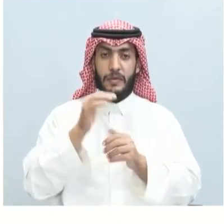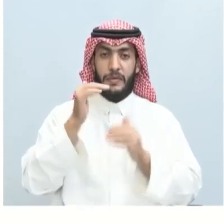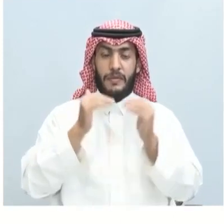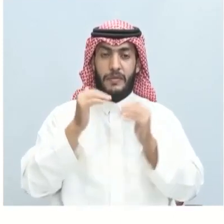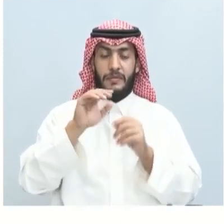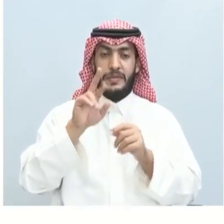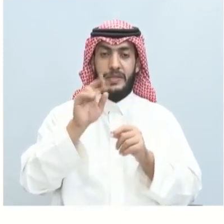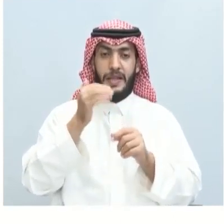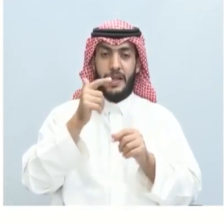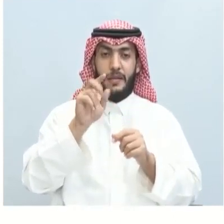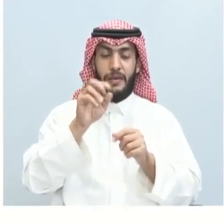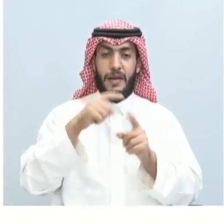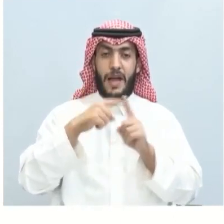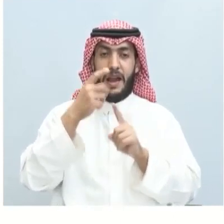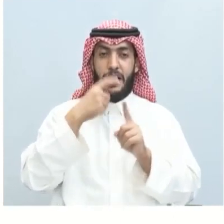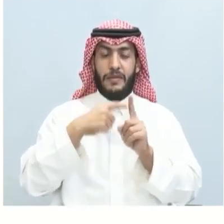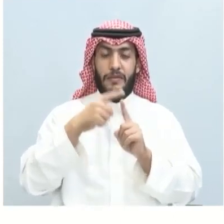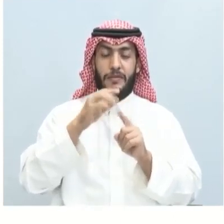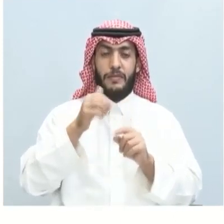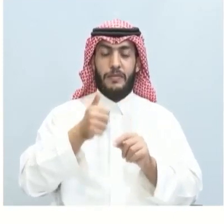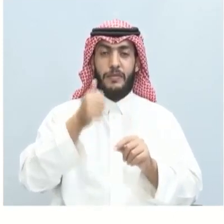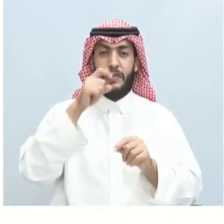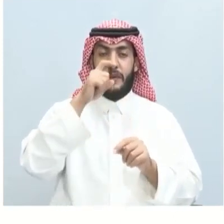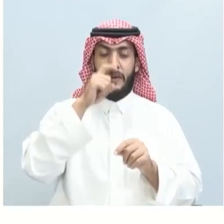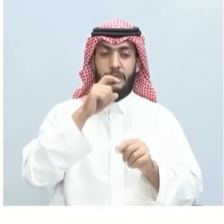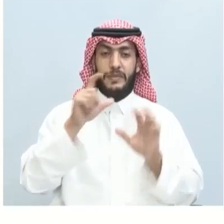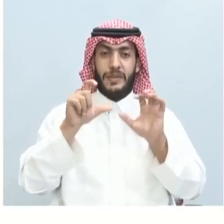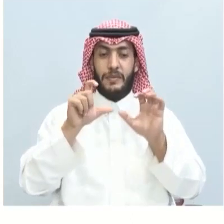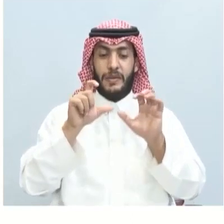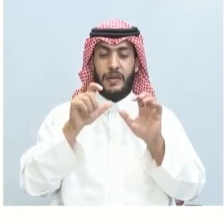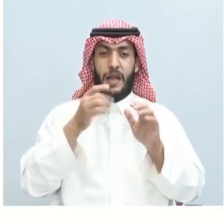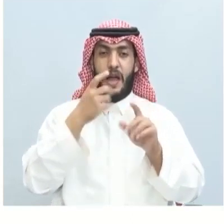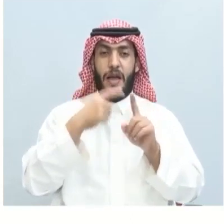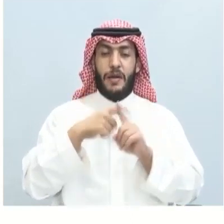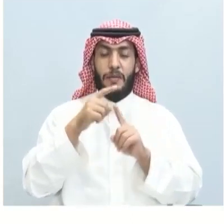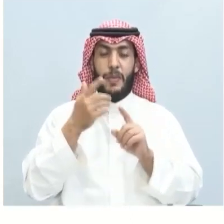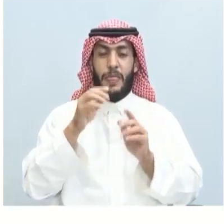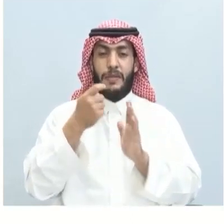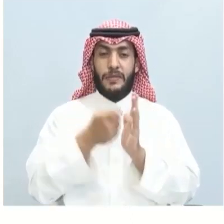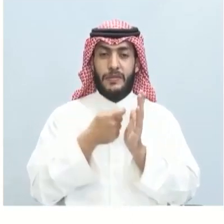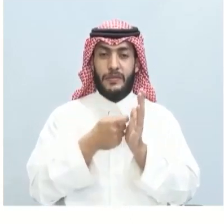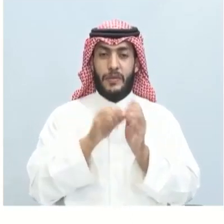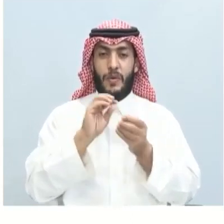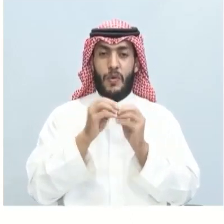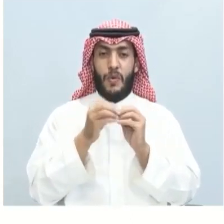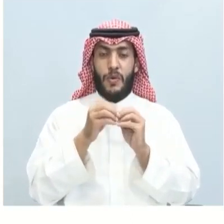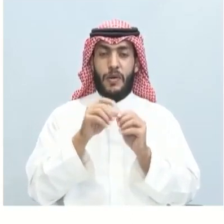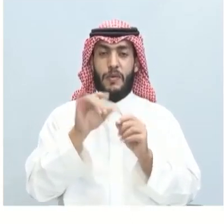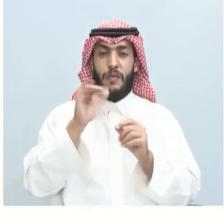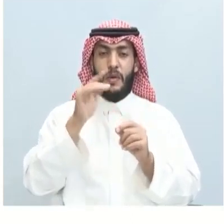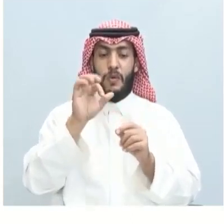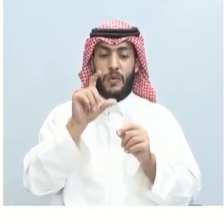الزئبقي لقياس درجه الحراره التي يجب ان تكون عند 70 درجه على الاقل وسجل كذلك لون